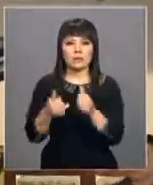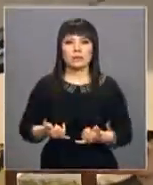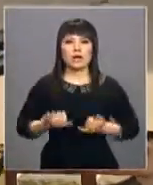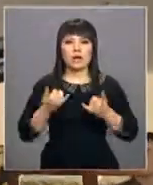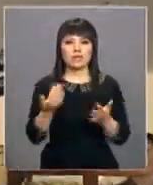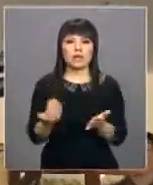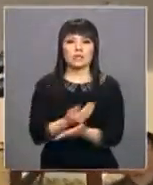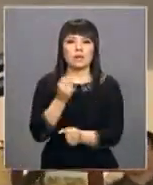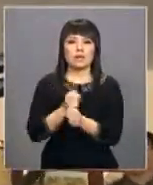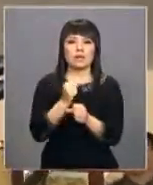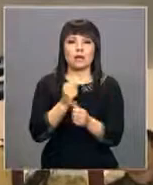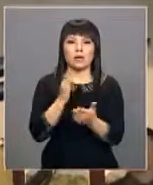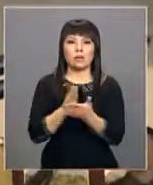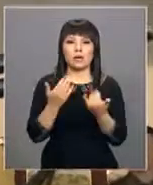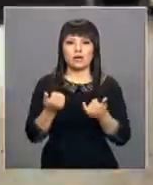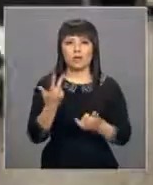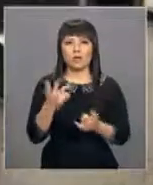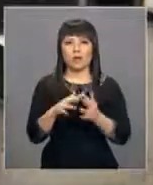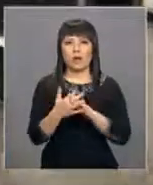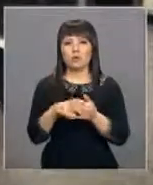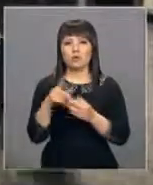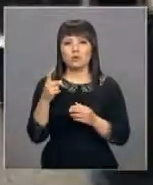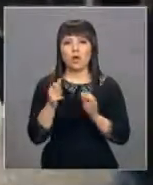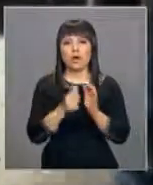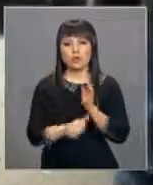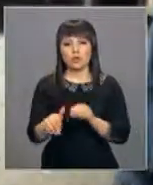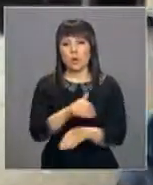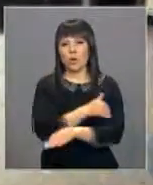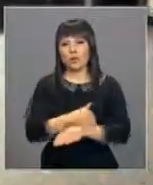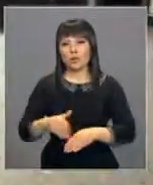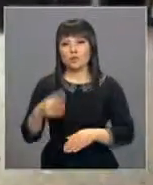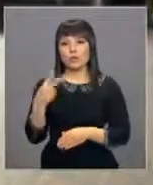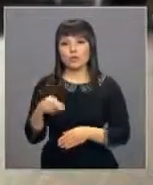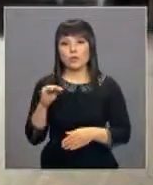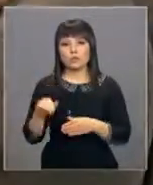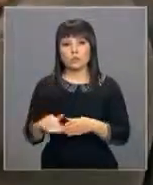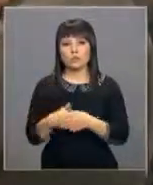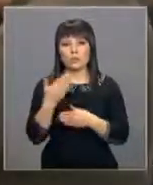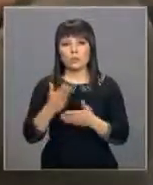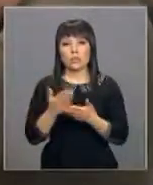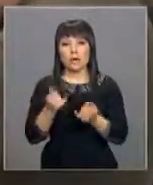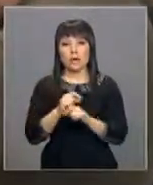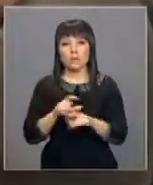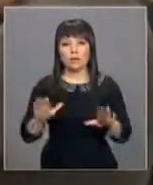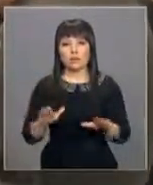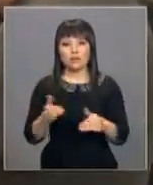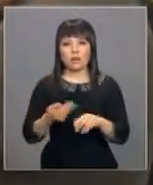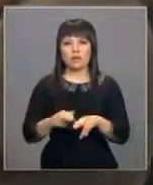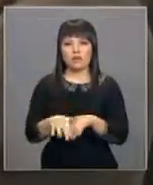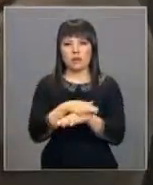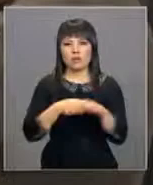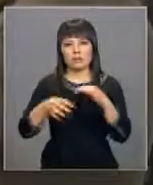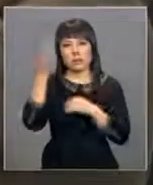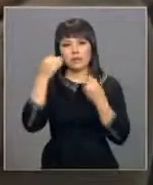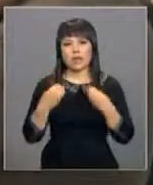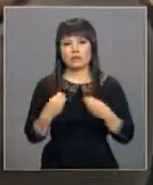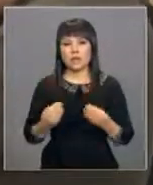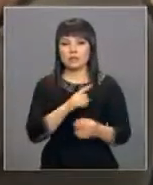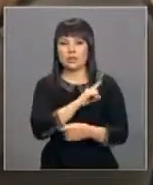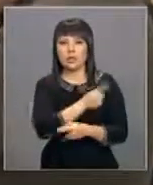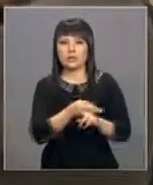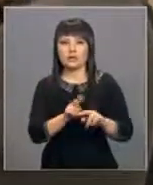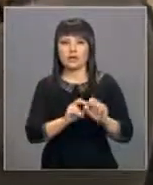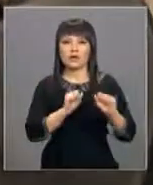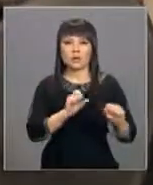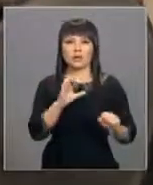қайта жаңғыртылды. Өңірдегі 3 ауыл, 160 көше мен 20-ға жуық мектепке сұрапыл соғыс жылдары ерлік көрсетіп, кеңес